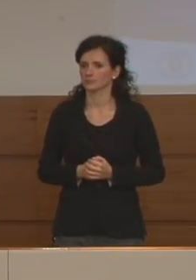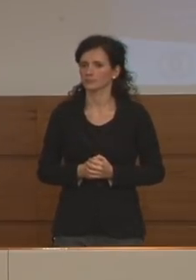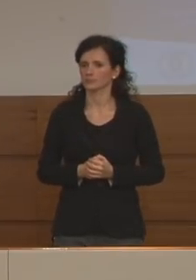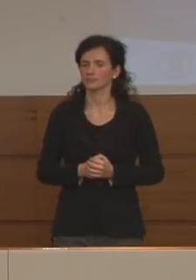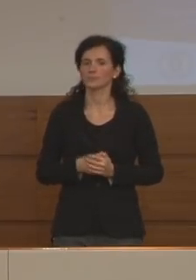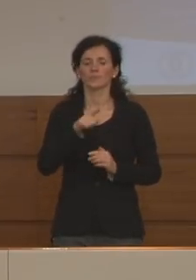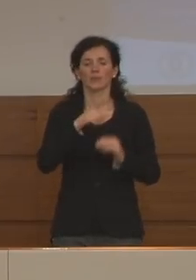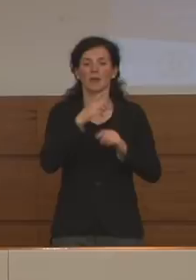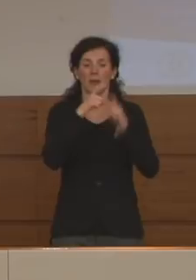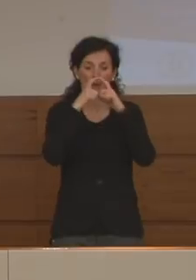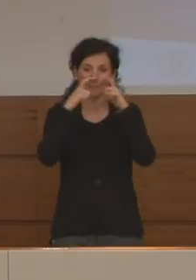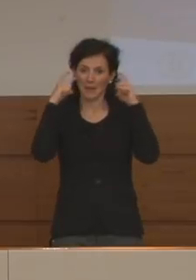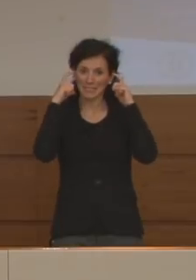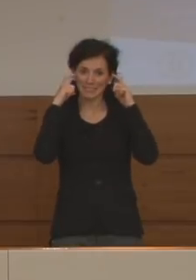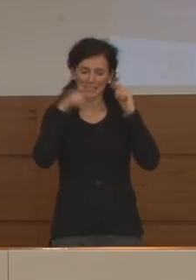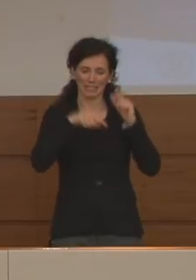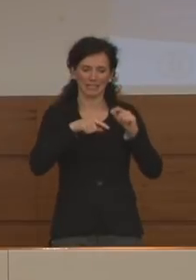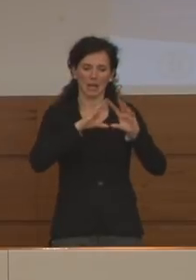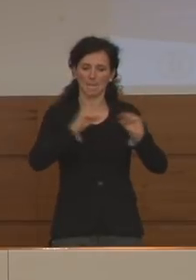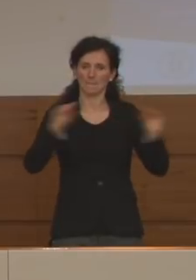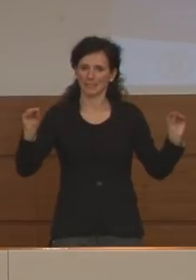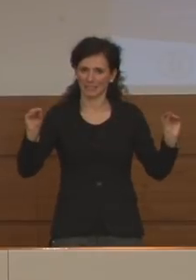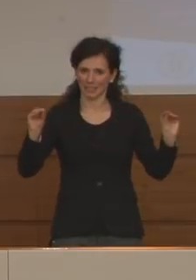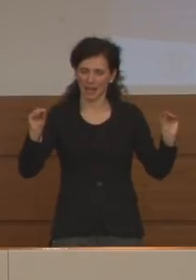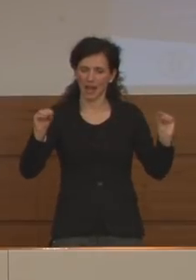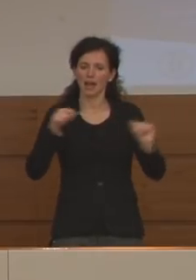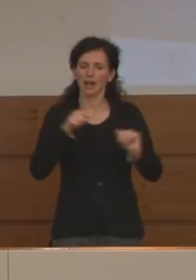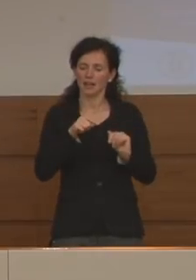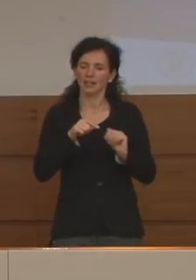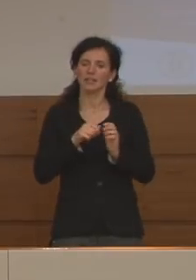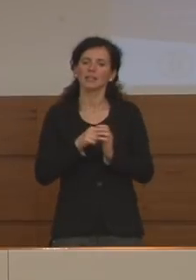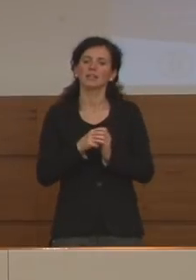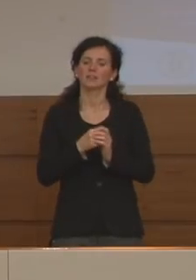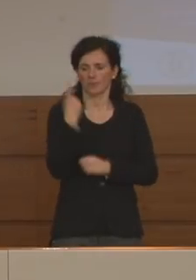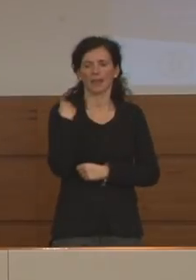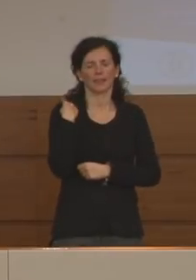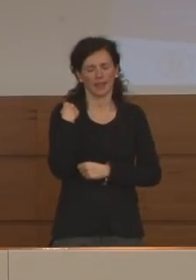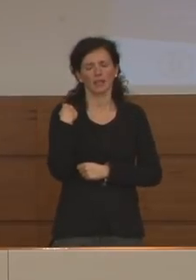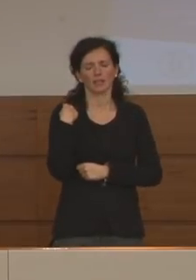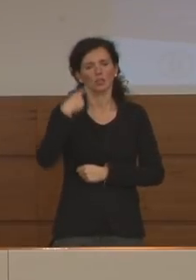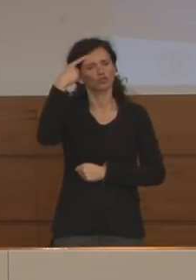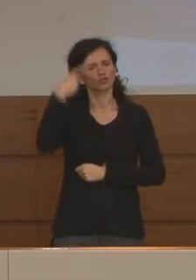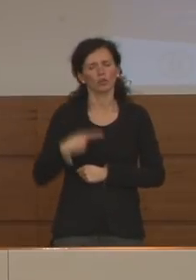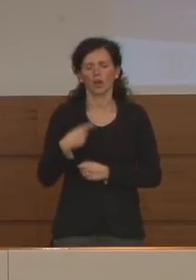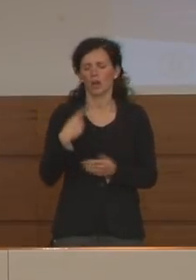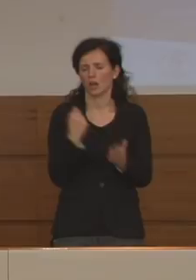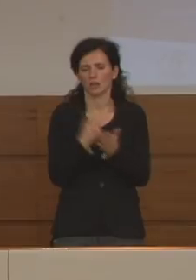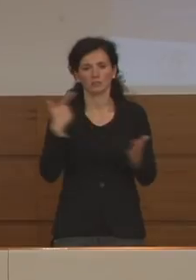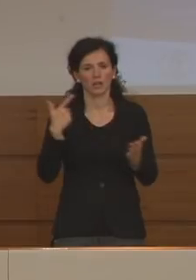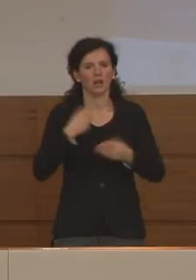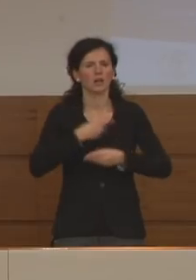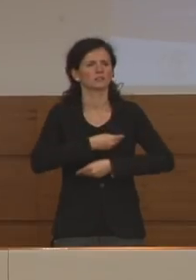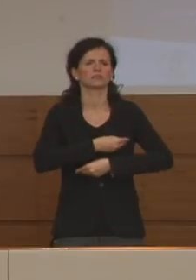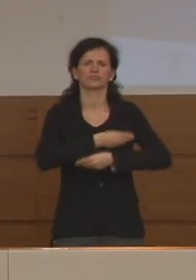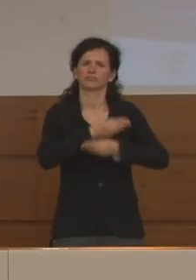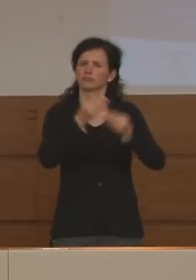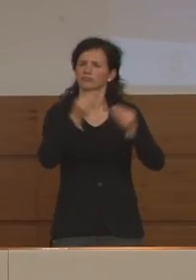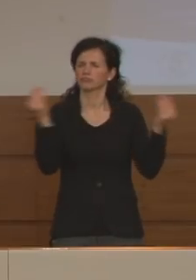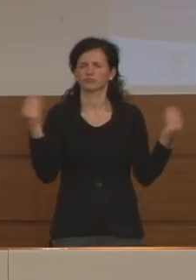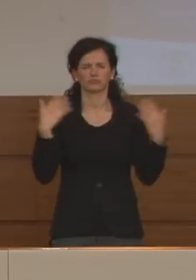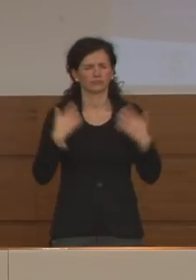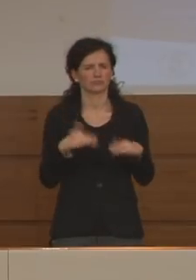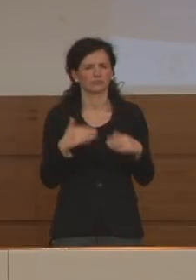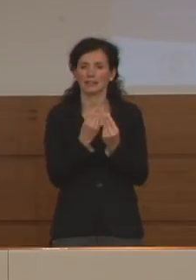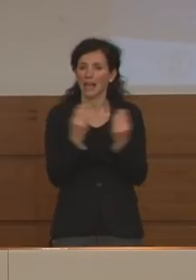mascherine dei materiali ieri è stata una giornata importante sono stati distribuiti i numeri importanti sono stati